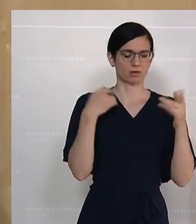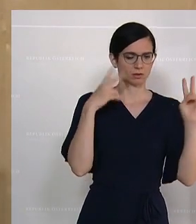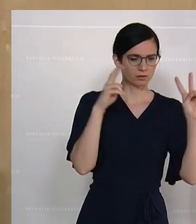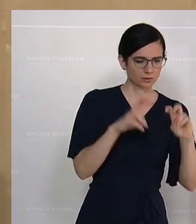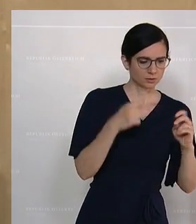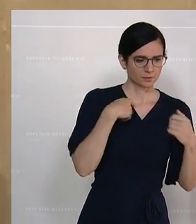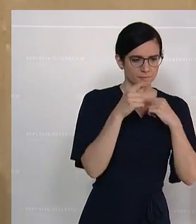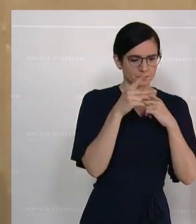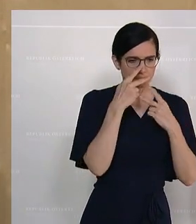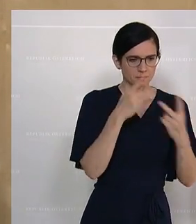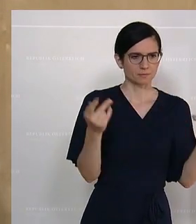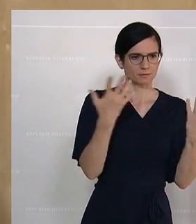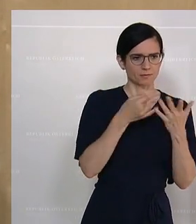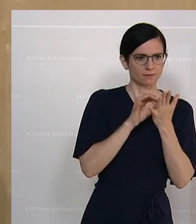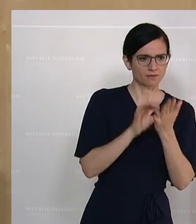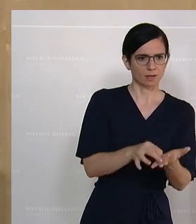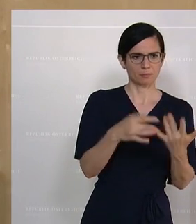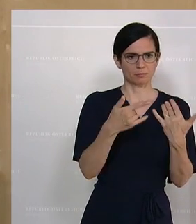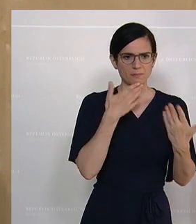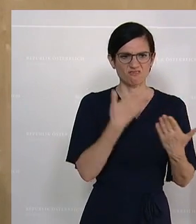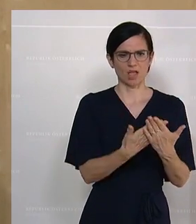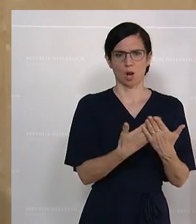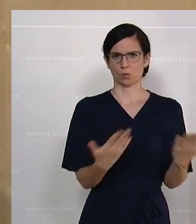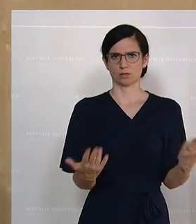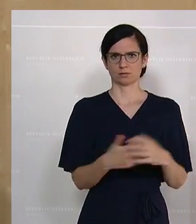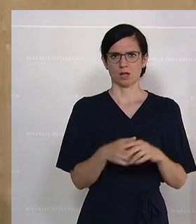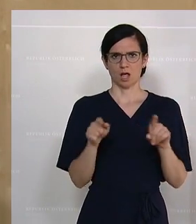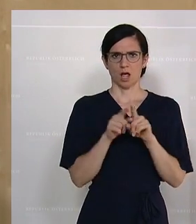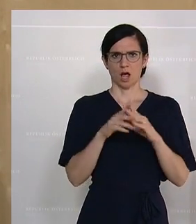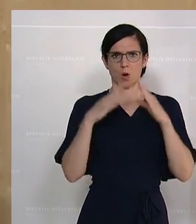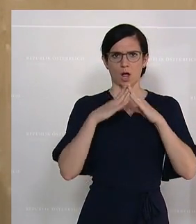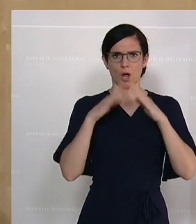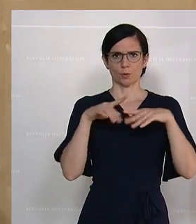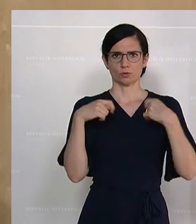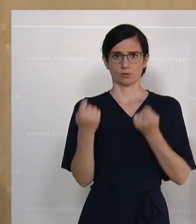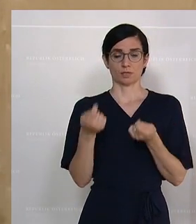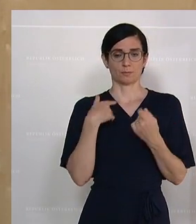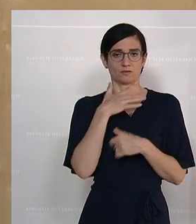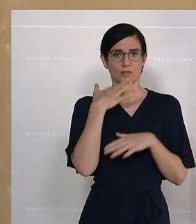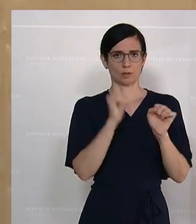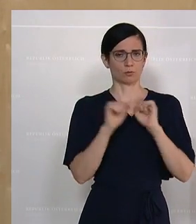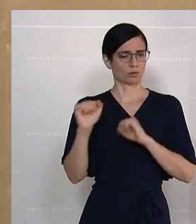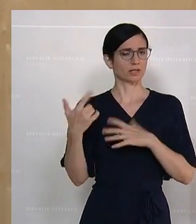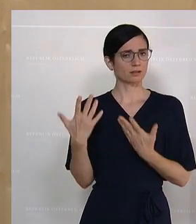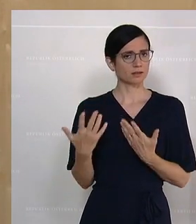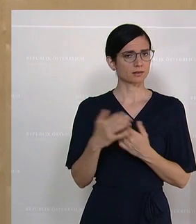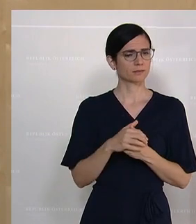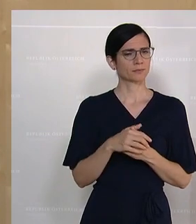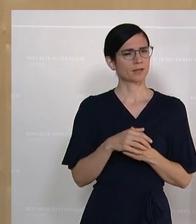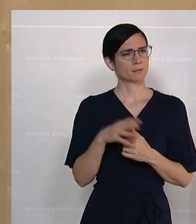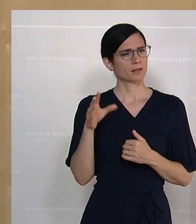für ratschläge kommen ich denke ich denke auch im haus stehen diverse dienste zur verfügung aber bildschirm bedenken sie